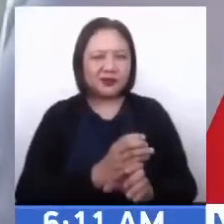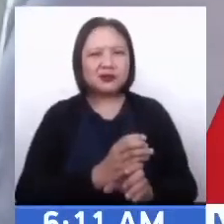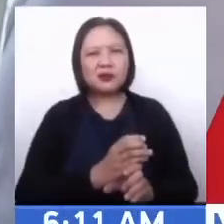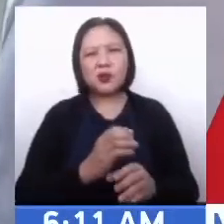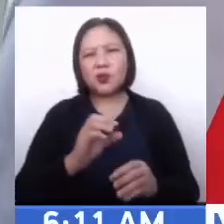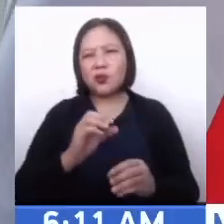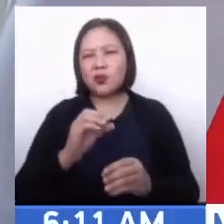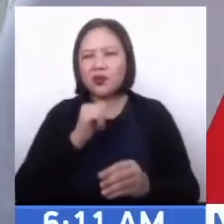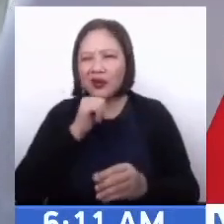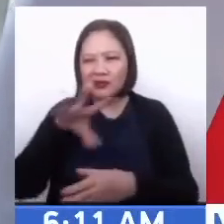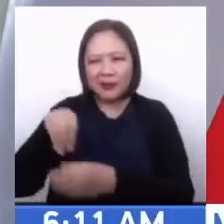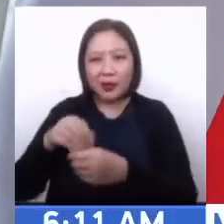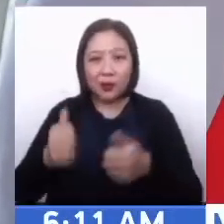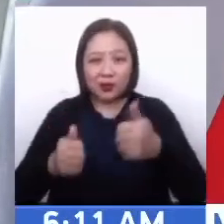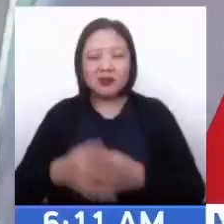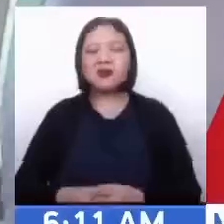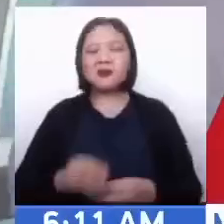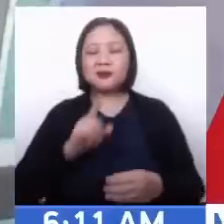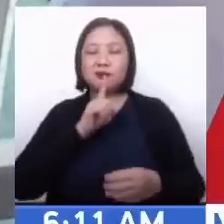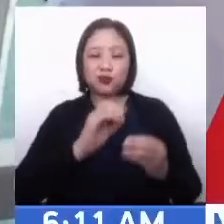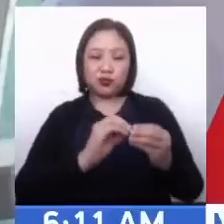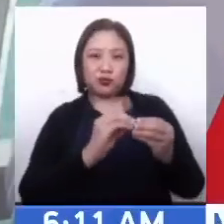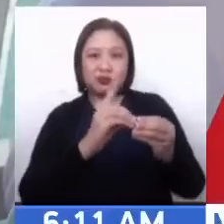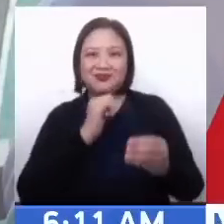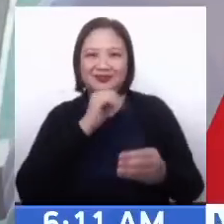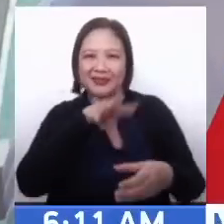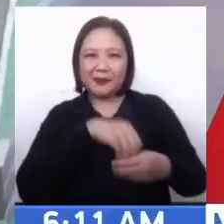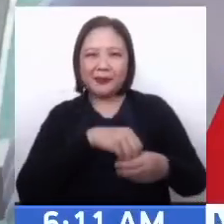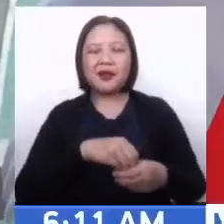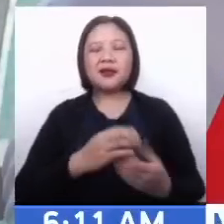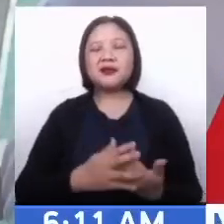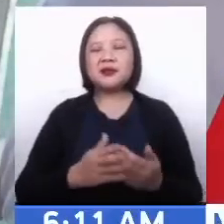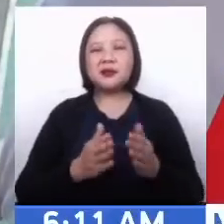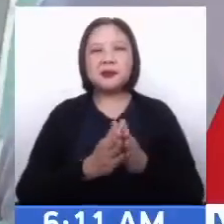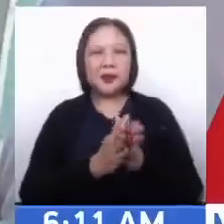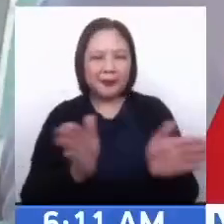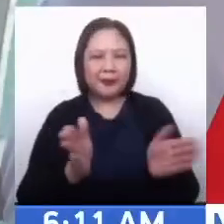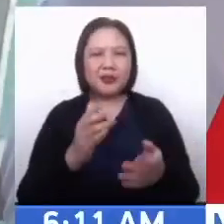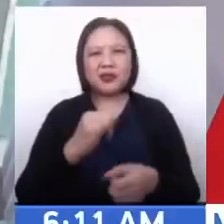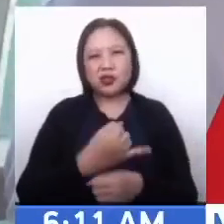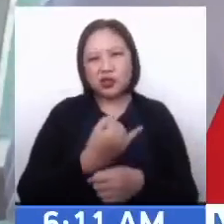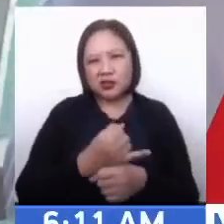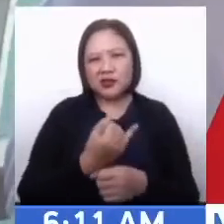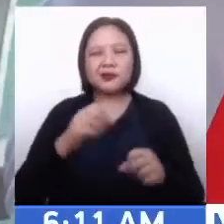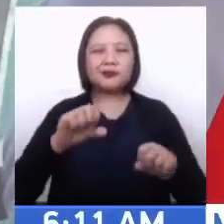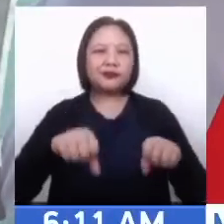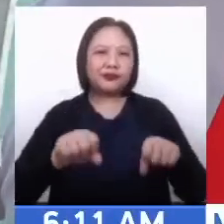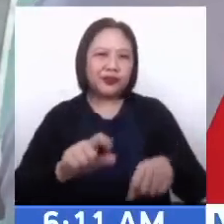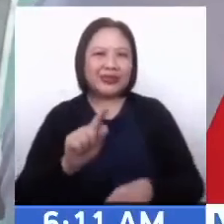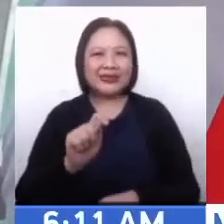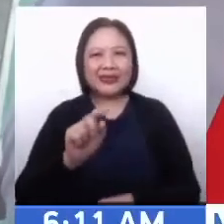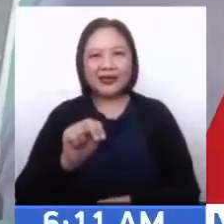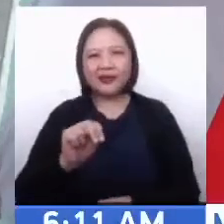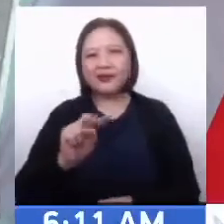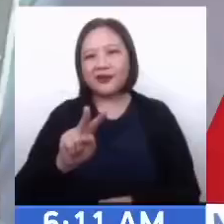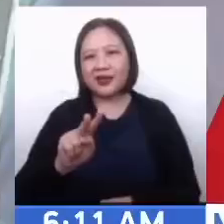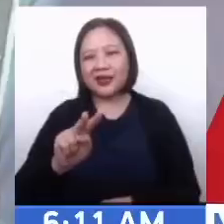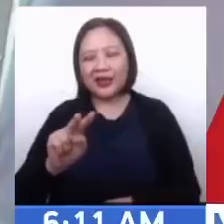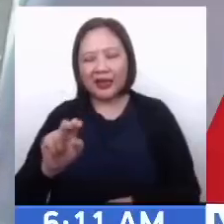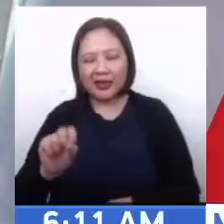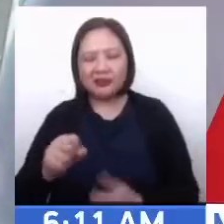sa number coding natin, ang public utility vehicles, motorcycles, TNVS, garbage